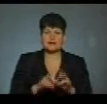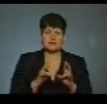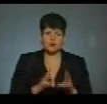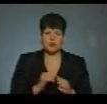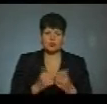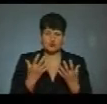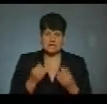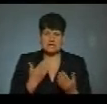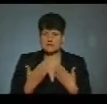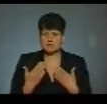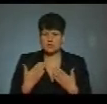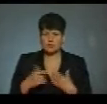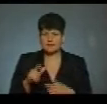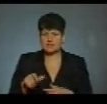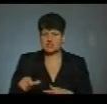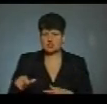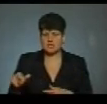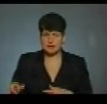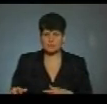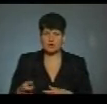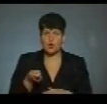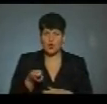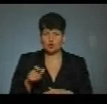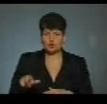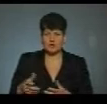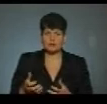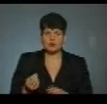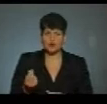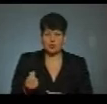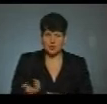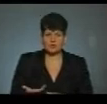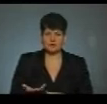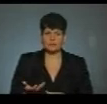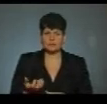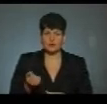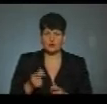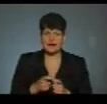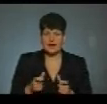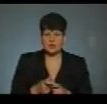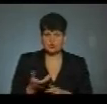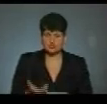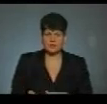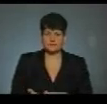щодня спілкуємося з пасажирами, кондуктора беруть гроші, кондуктора беруть карточки.